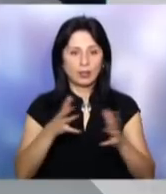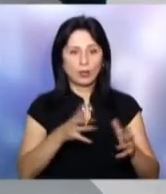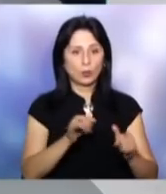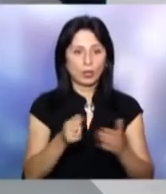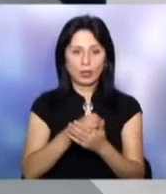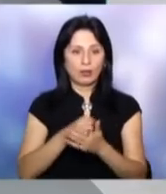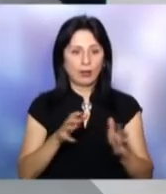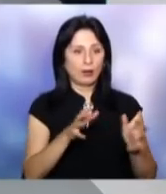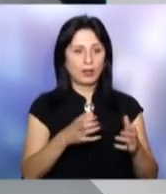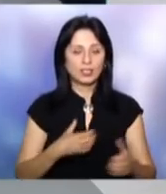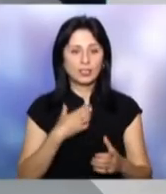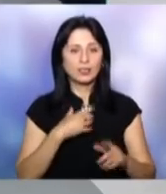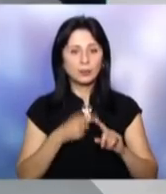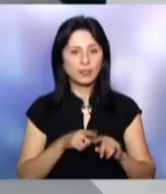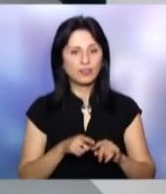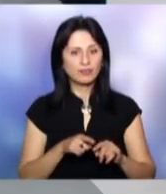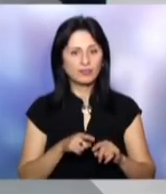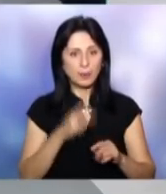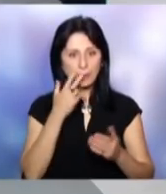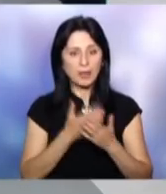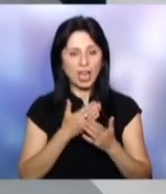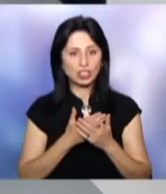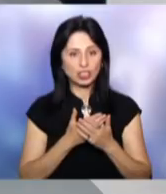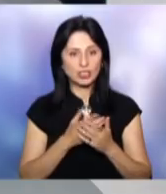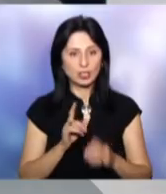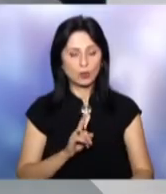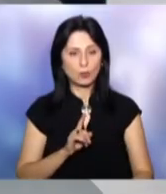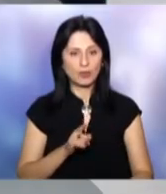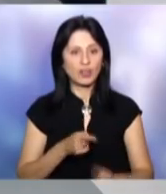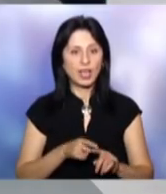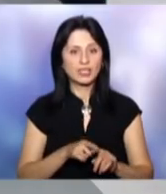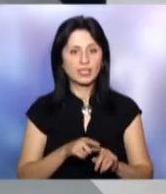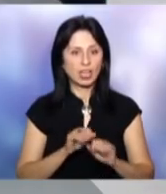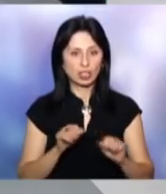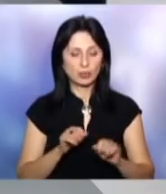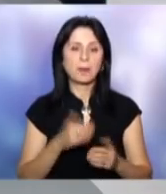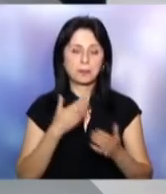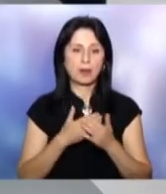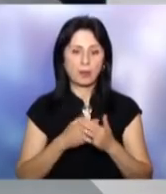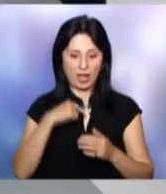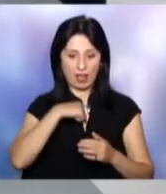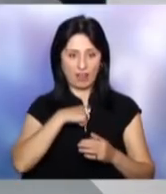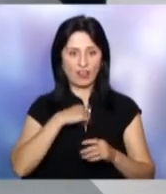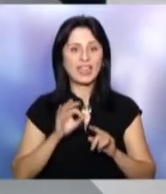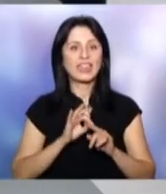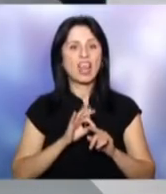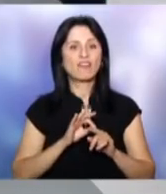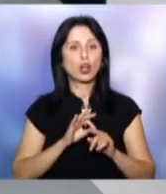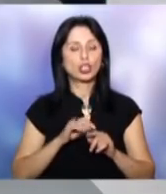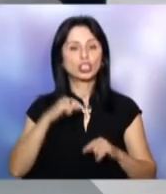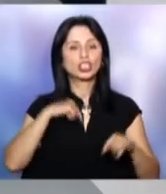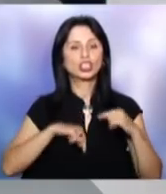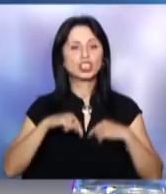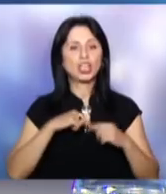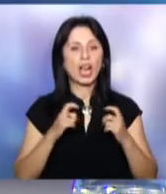განთავისუფლების დიდი სურვილი, მაგრამ მიაჩნდეს, რომ ეს არ შეიძლება. ყოველი ნევროზიც რა არის? ეს არის